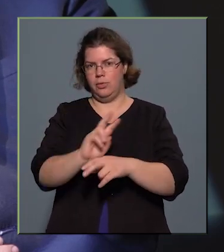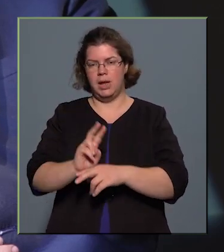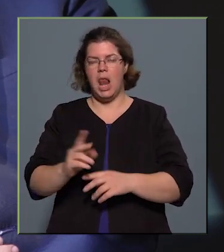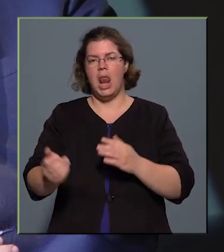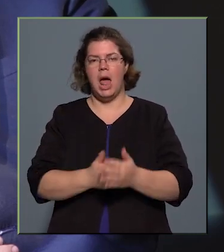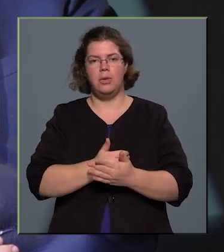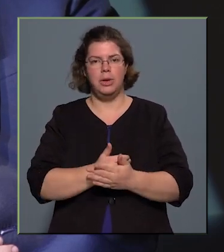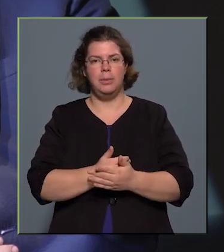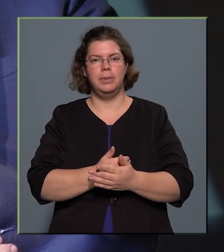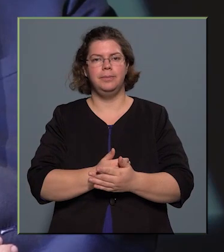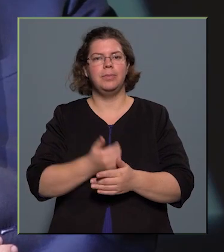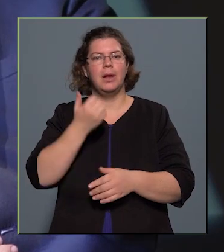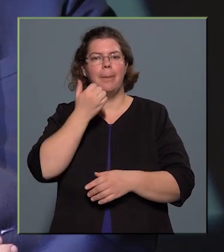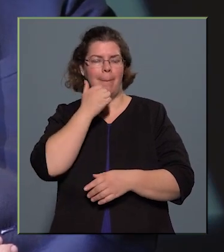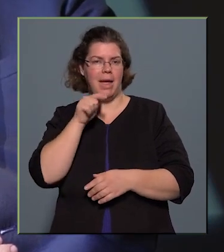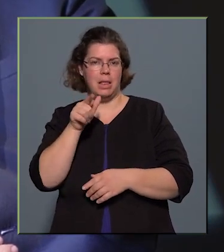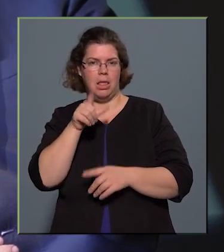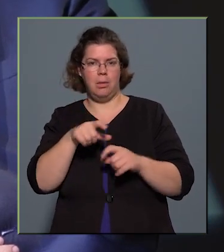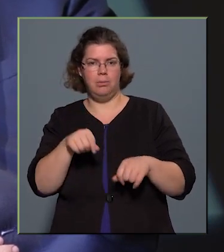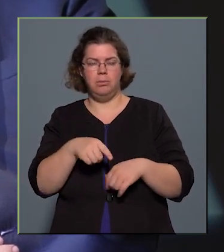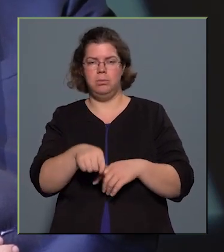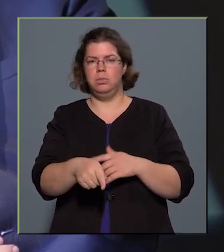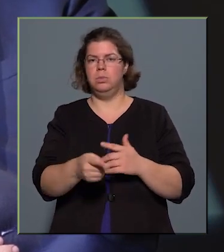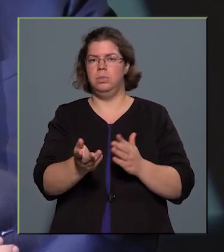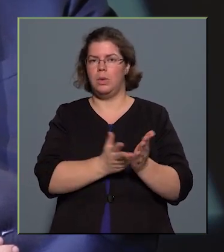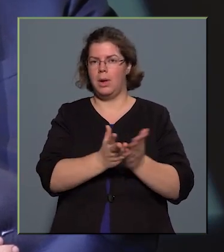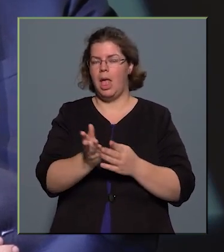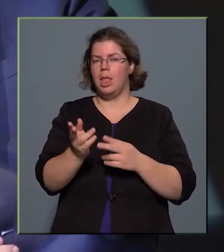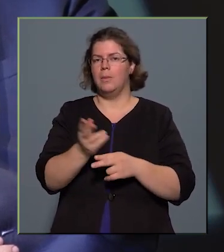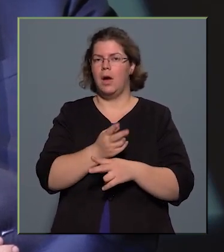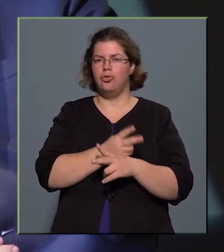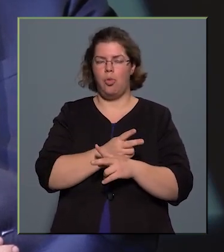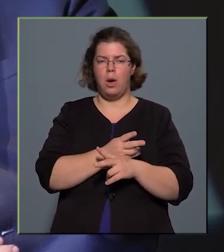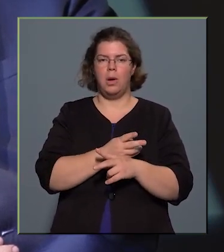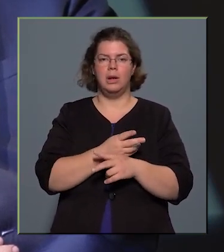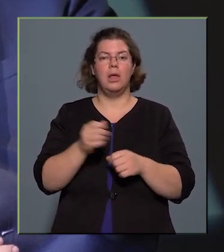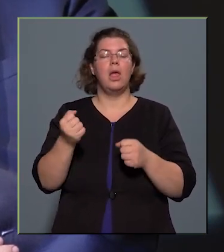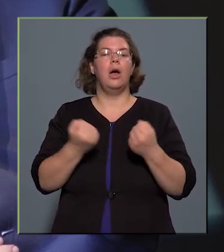ez a mail-up szolgáltatásunk, ahol pedig már hasonlóan az autógyári